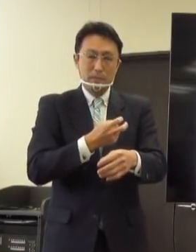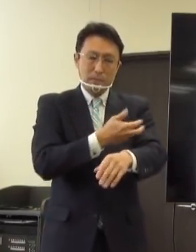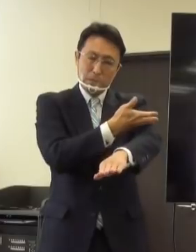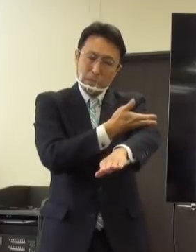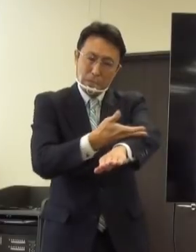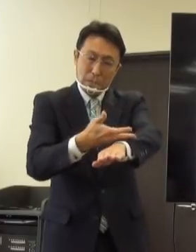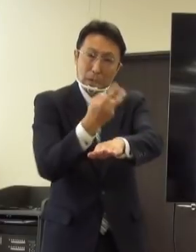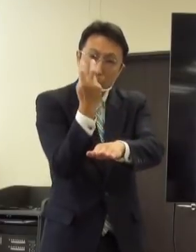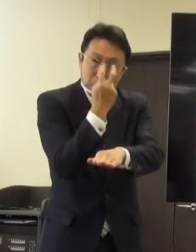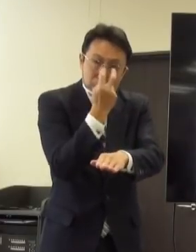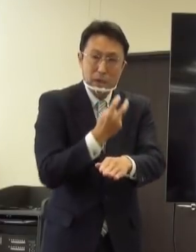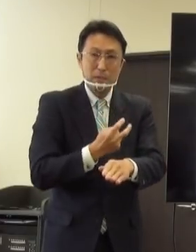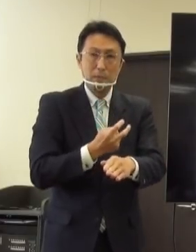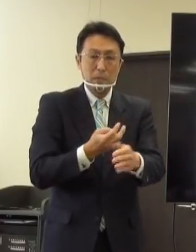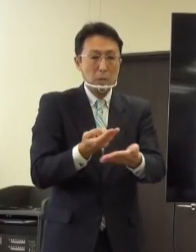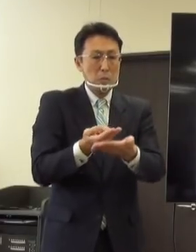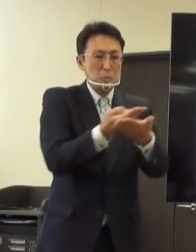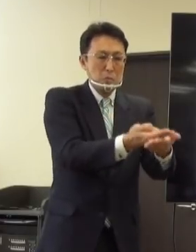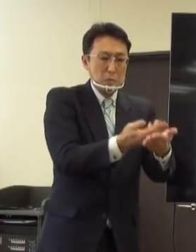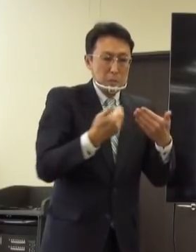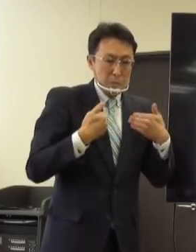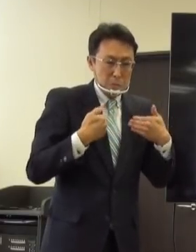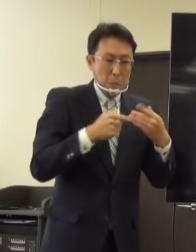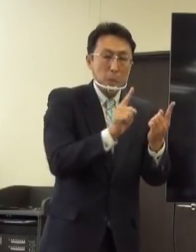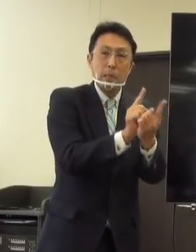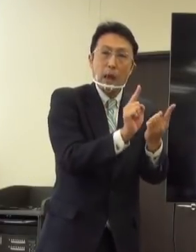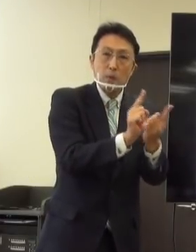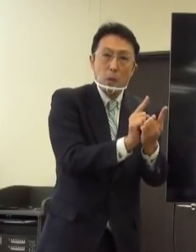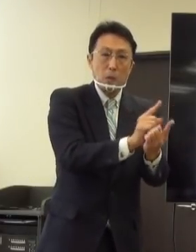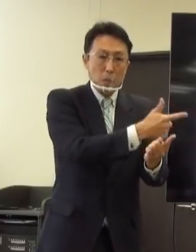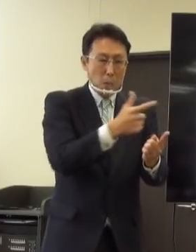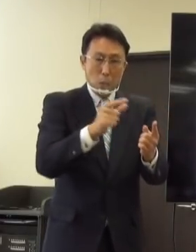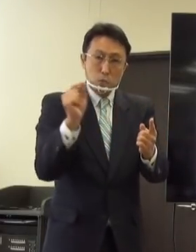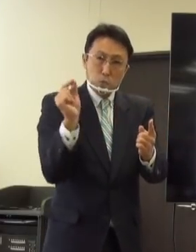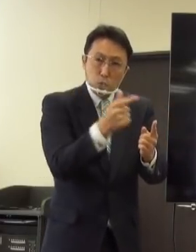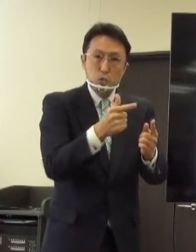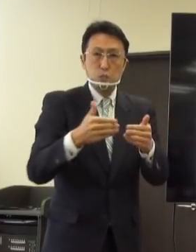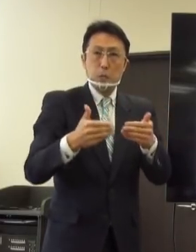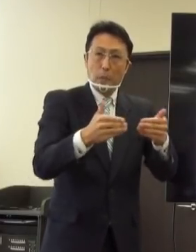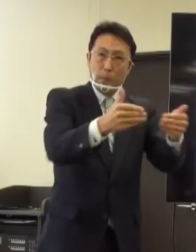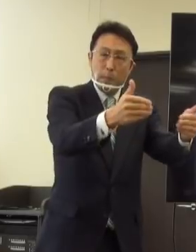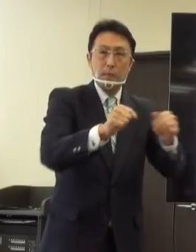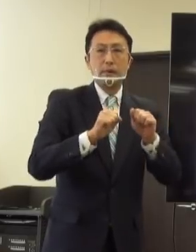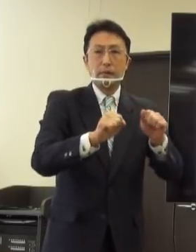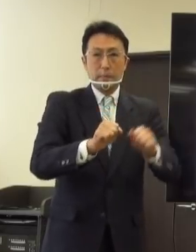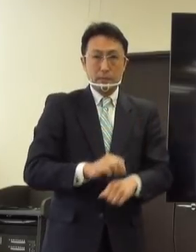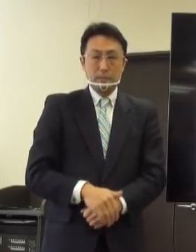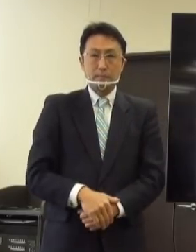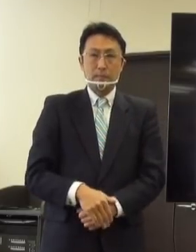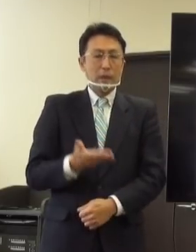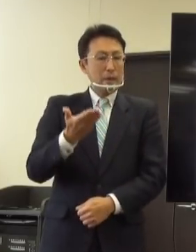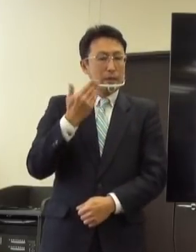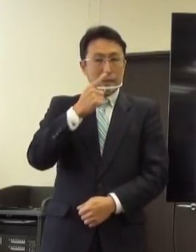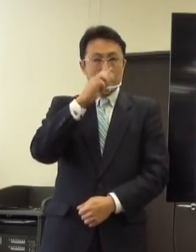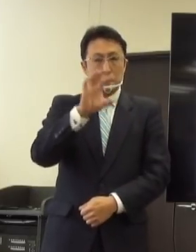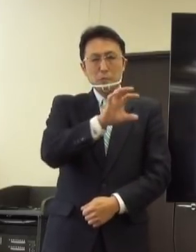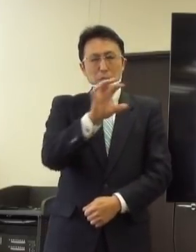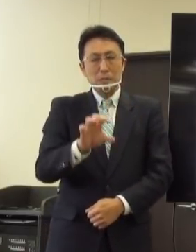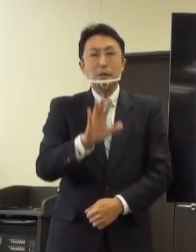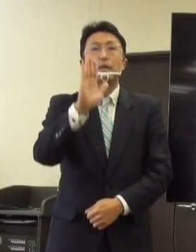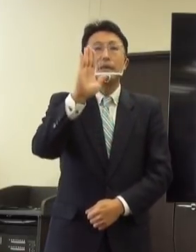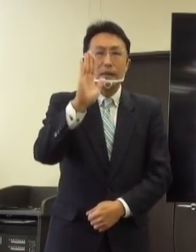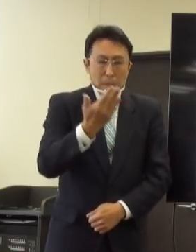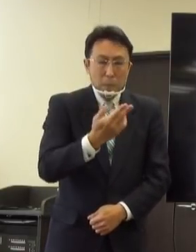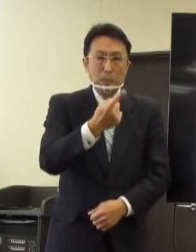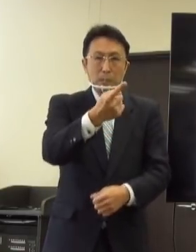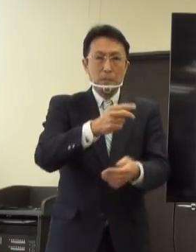応等を早急に実施してまいります。そして先ほどお話ししましたように病院利用者への呼